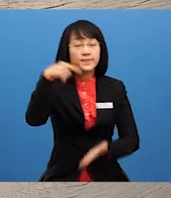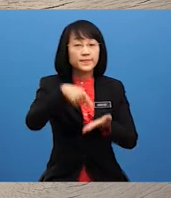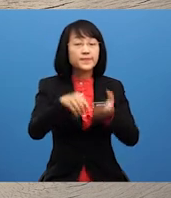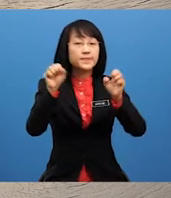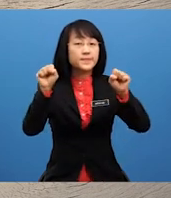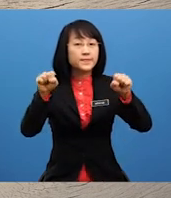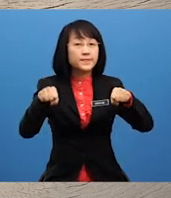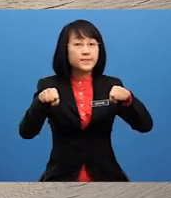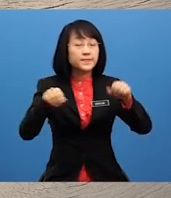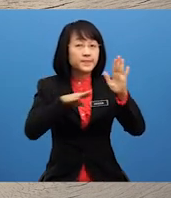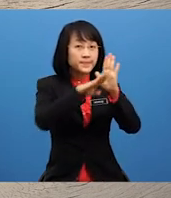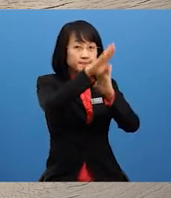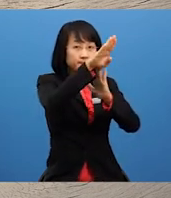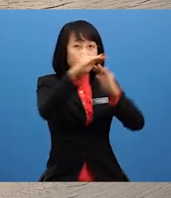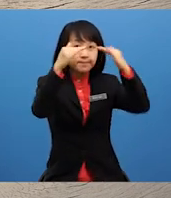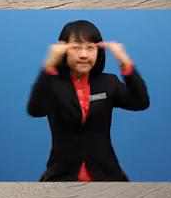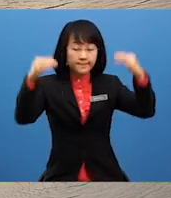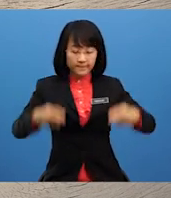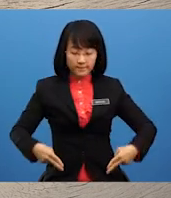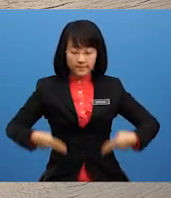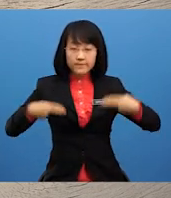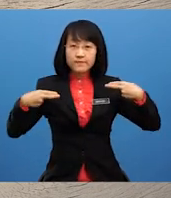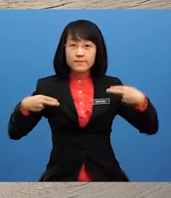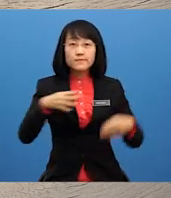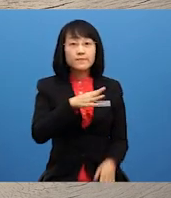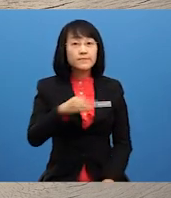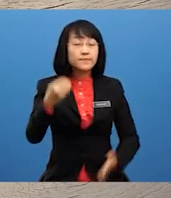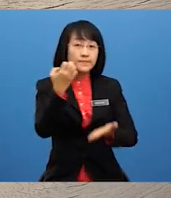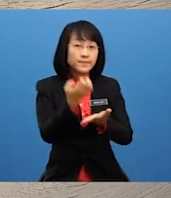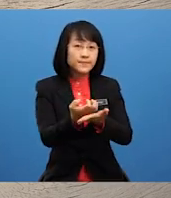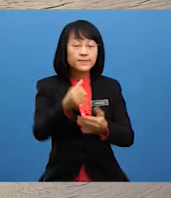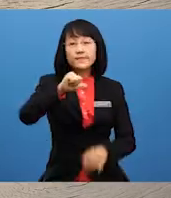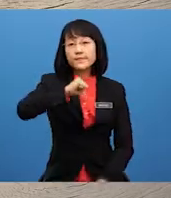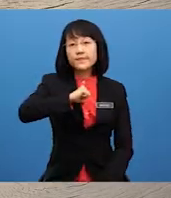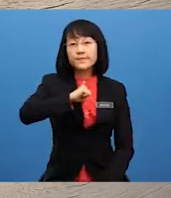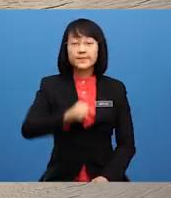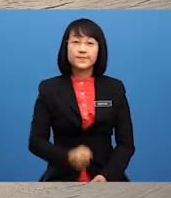mampu meningkatkan taraf hidup dan ekonomi diri.